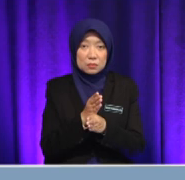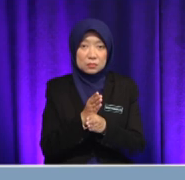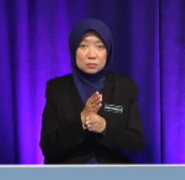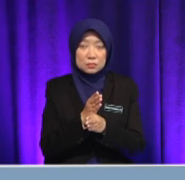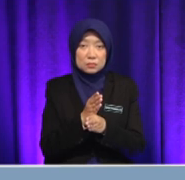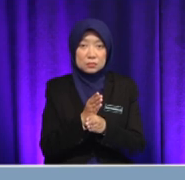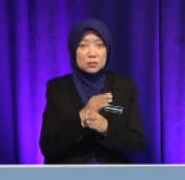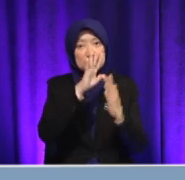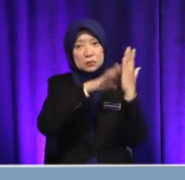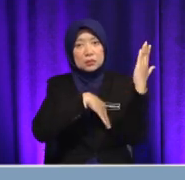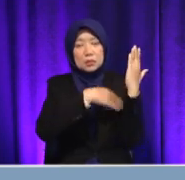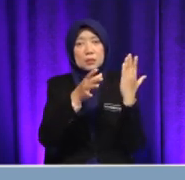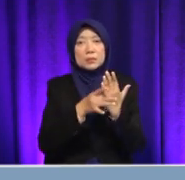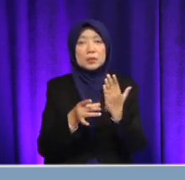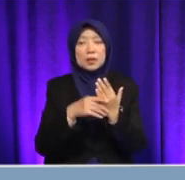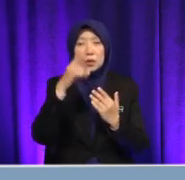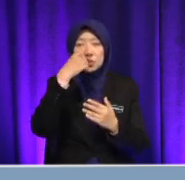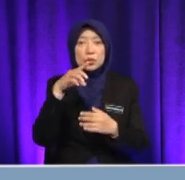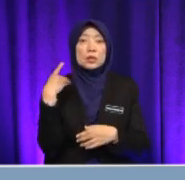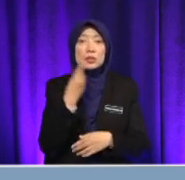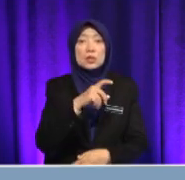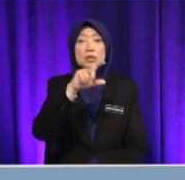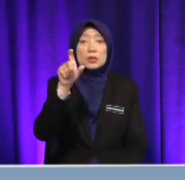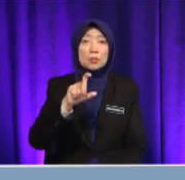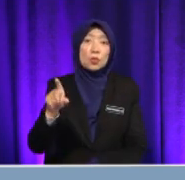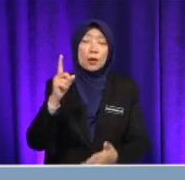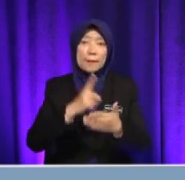biasanya digunakan untuk kita semua